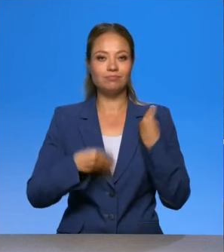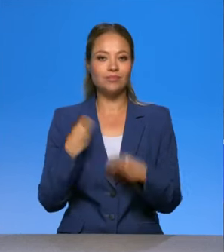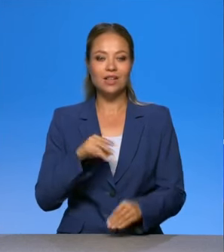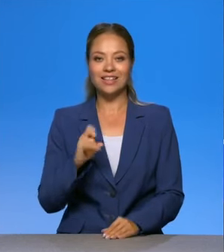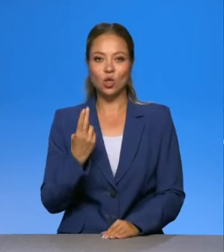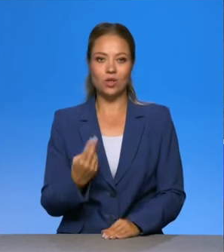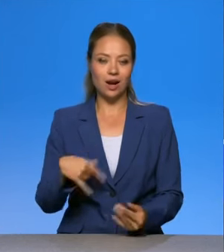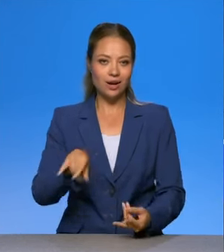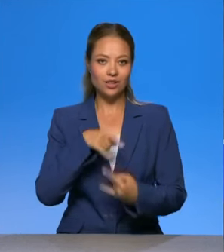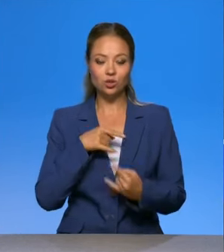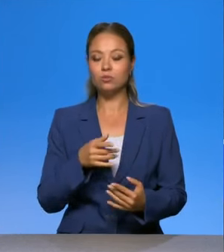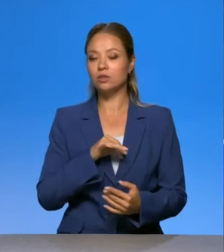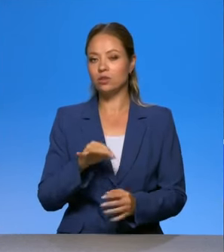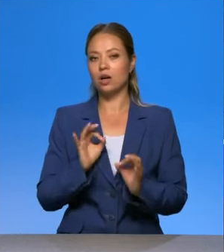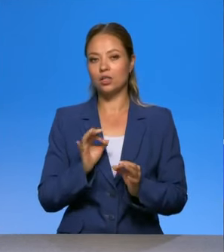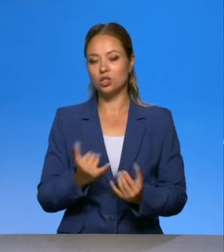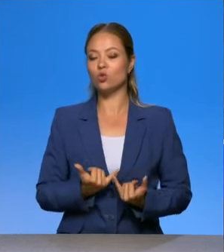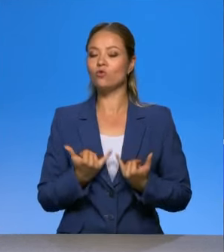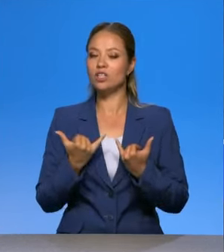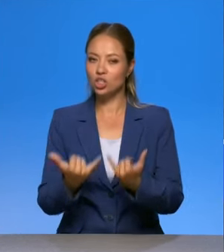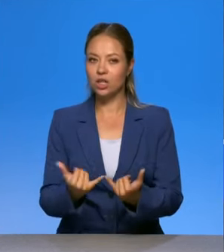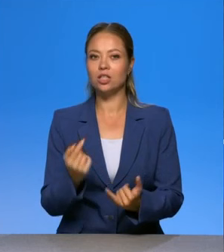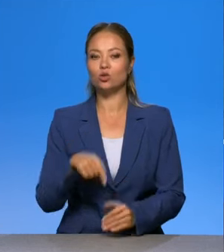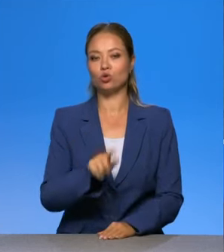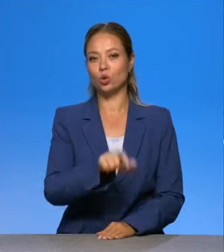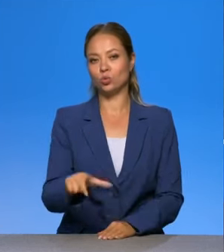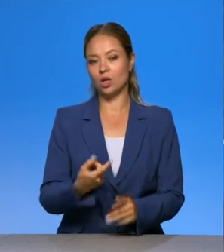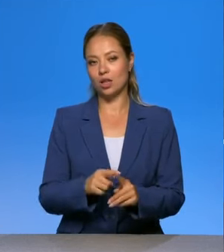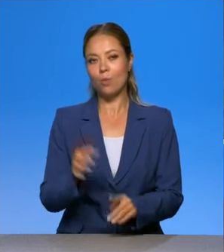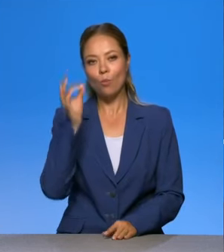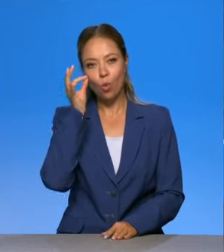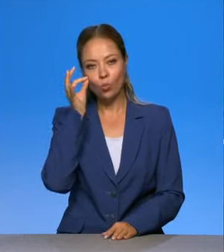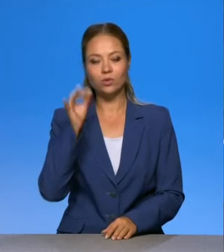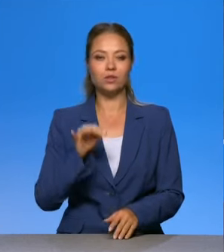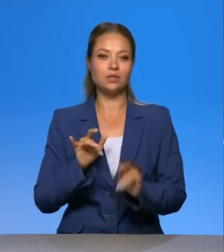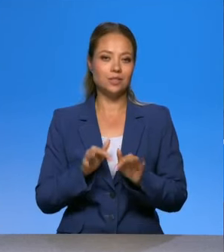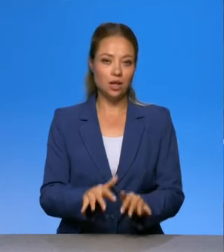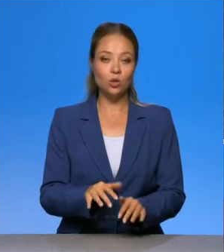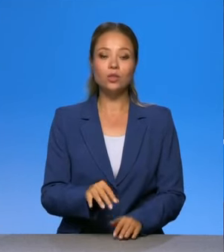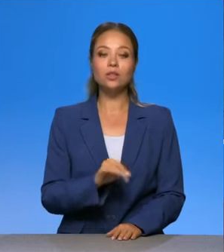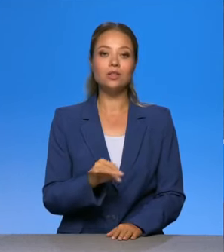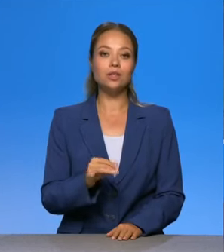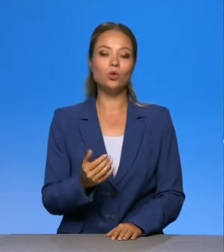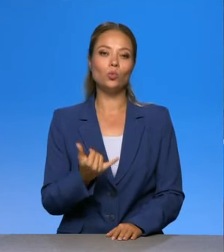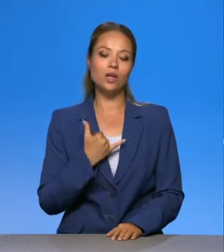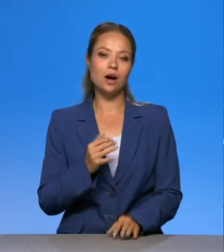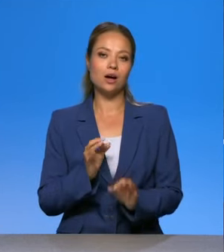Глубокое уважение к ним за то, что они это помнят и делают. А мне, конечно, помимо трепетного и страх,